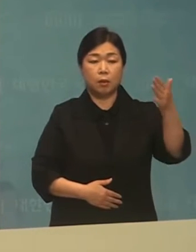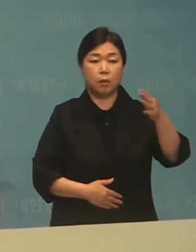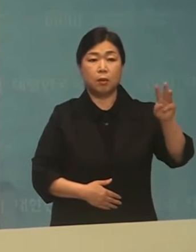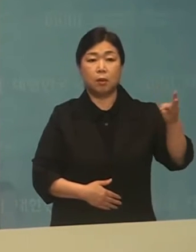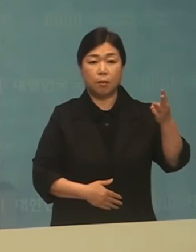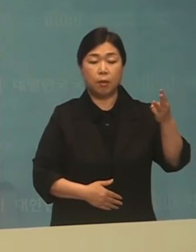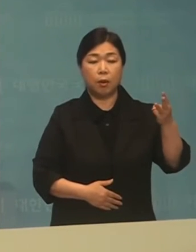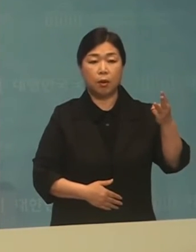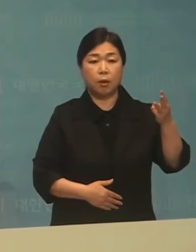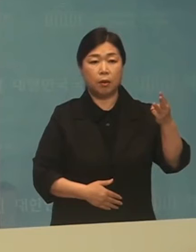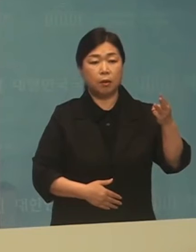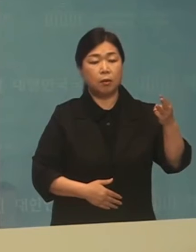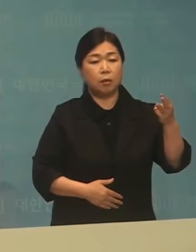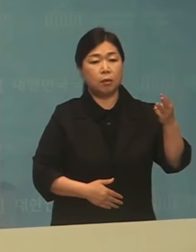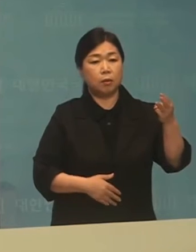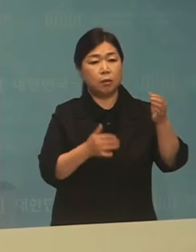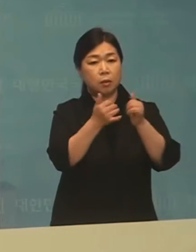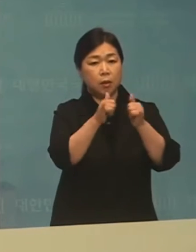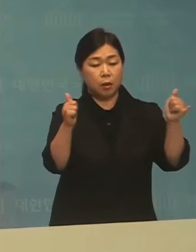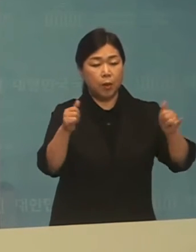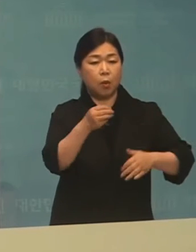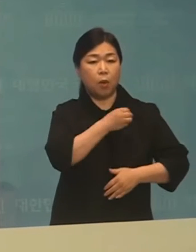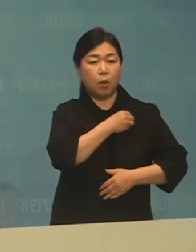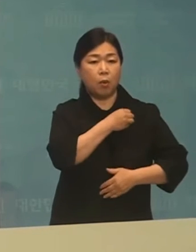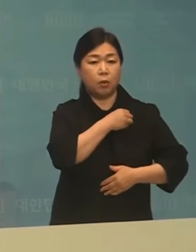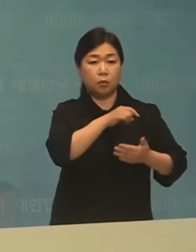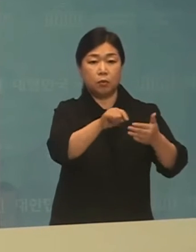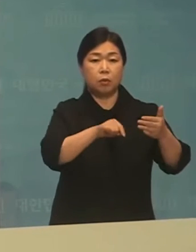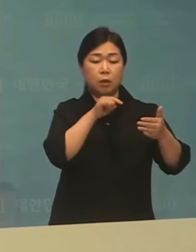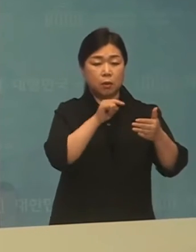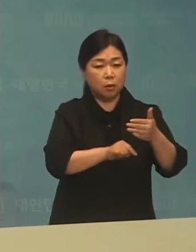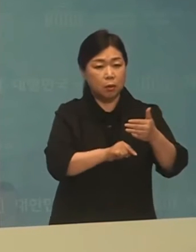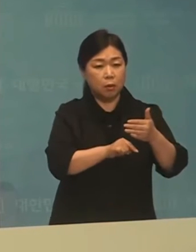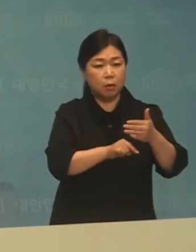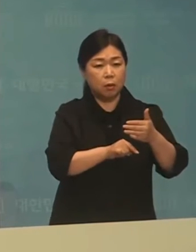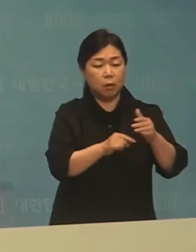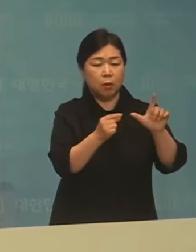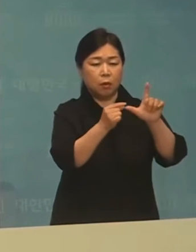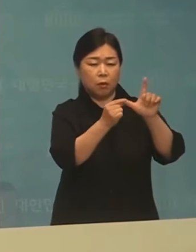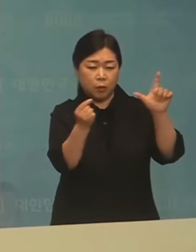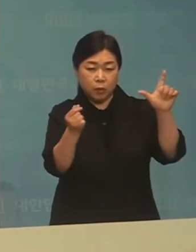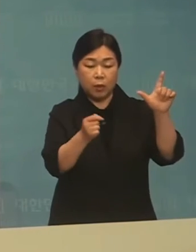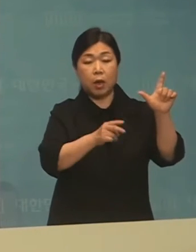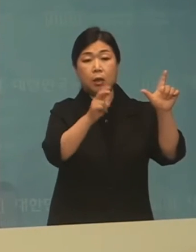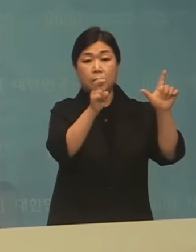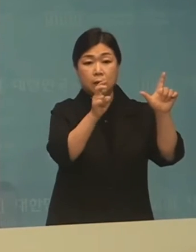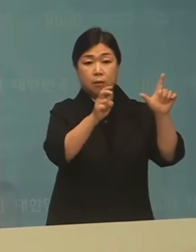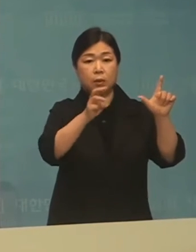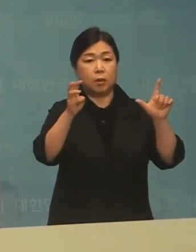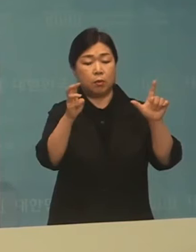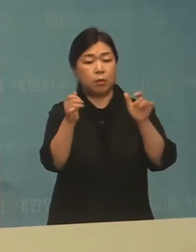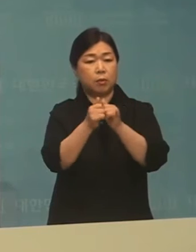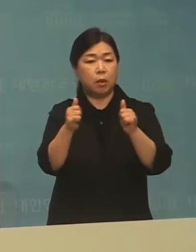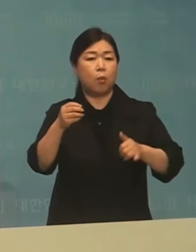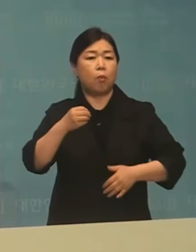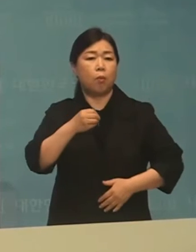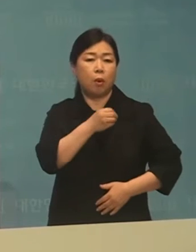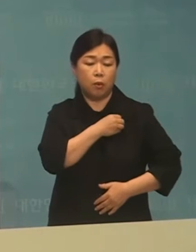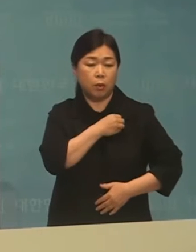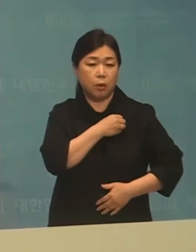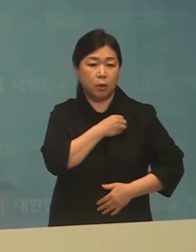8,300여 명의 광복회원 중 20-30명의 회원이 광복회 분란을 일으키고